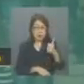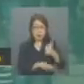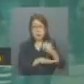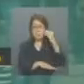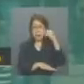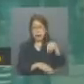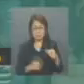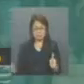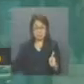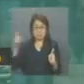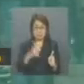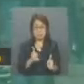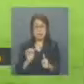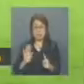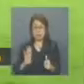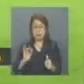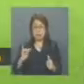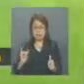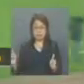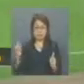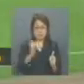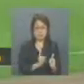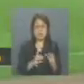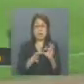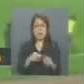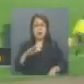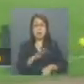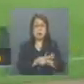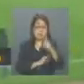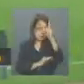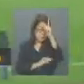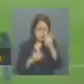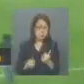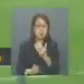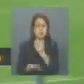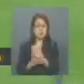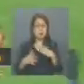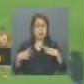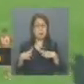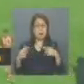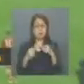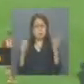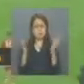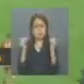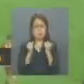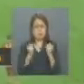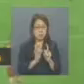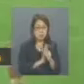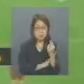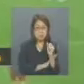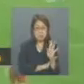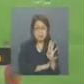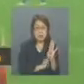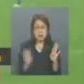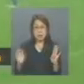กที่เดินทางมาอุ่นเครื่องเนื่องจากฟุตบอลเยอรมนียังอยู่ในช่วงพักเบรกหนีหนาวนาที14ค่ะบาเยิร์นได้ประตูขึ้นน